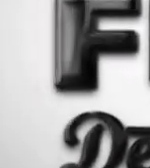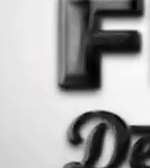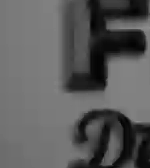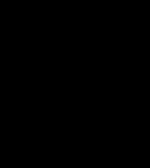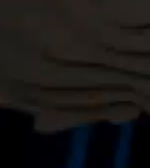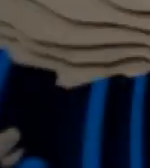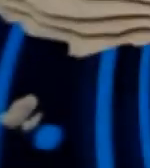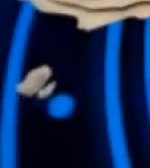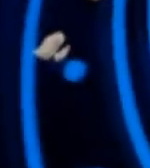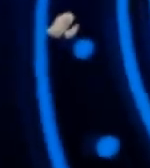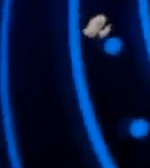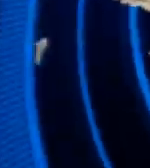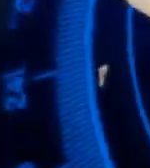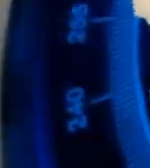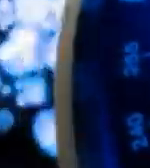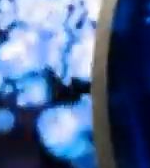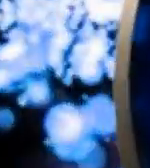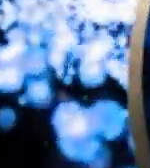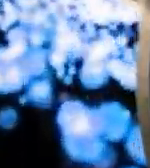देश की धड़कन।